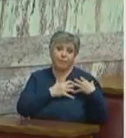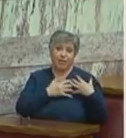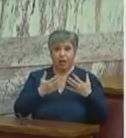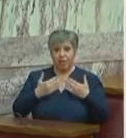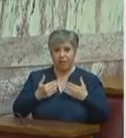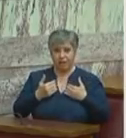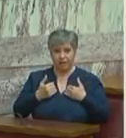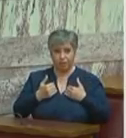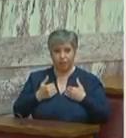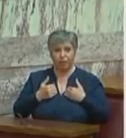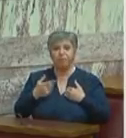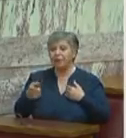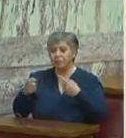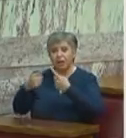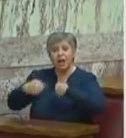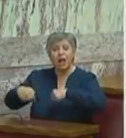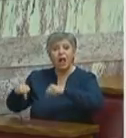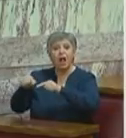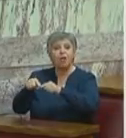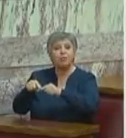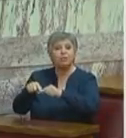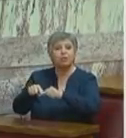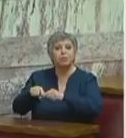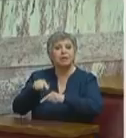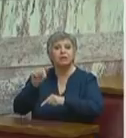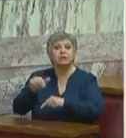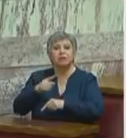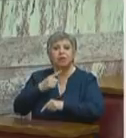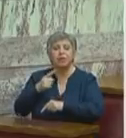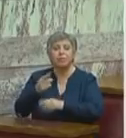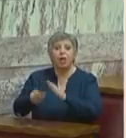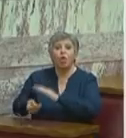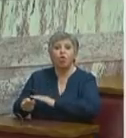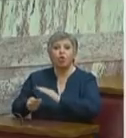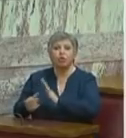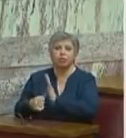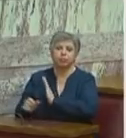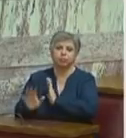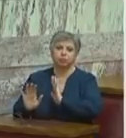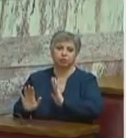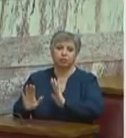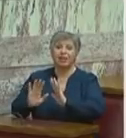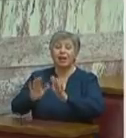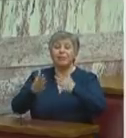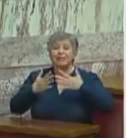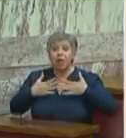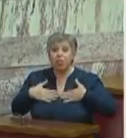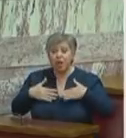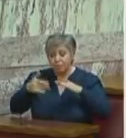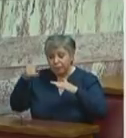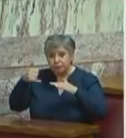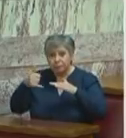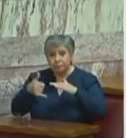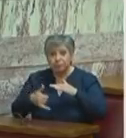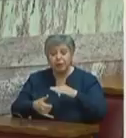η Επιτροπή της Βουλής ότι η δωροδοκία έχει εξαλειφθεί. Αλλά εμείς θέλουμε να ερευνηθεί επί της ουσίας. Και θα ερευνηθεί